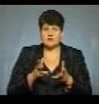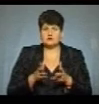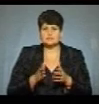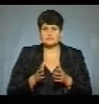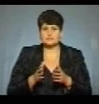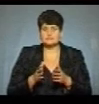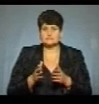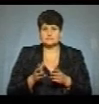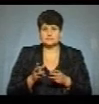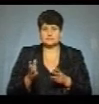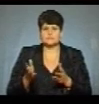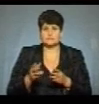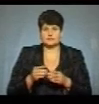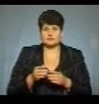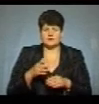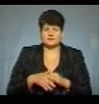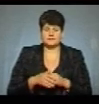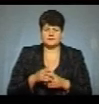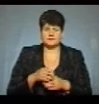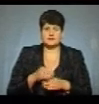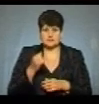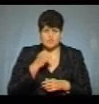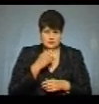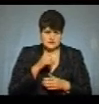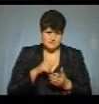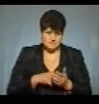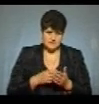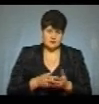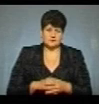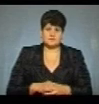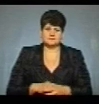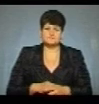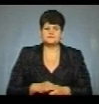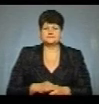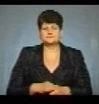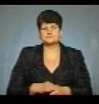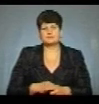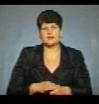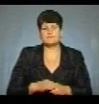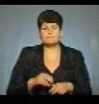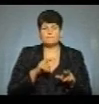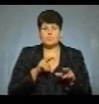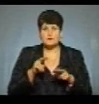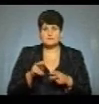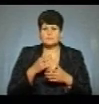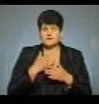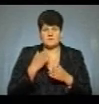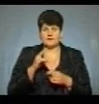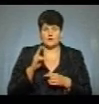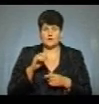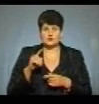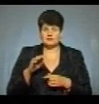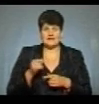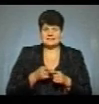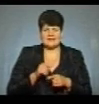він вже горів. Я вам дуже дякую за запитання. Що можна? Дякую. Звичайно, патрульної поліції немає в Козові, це не їхня